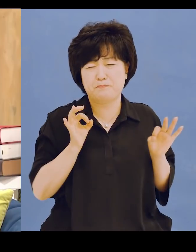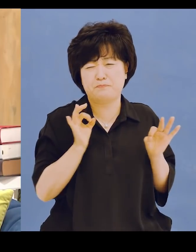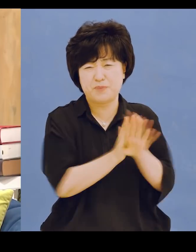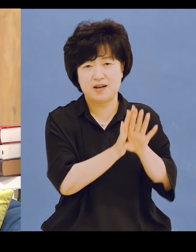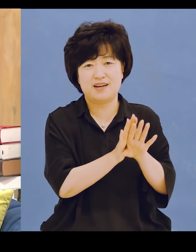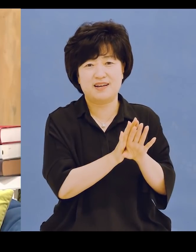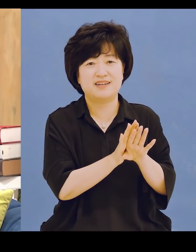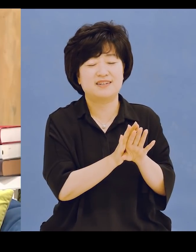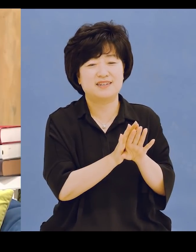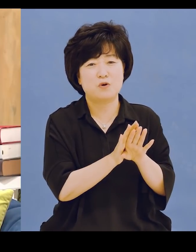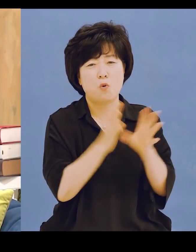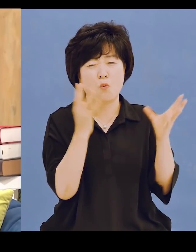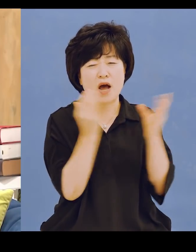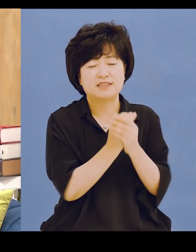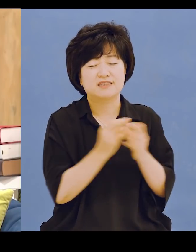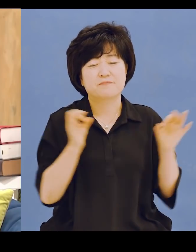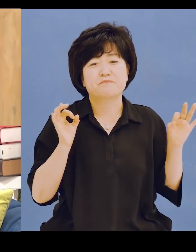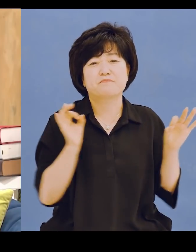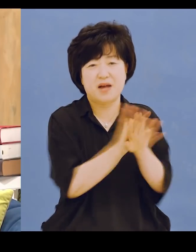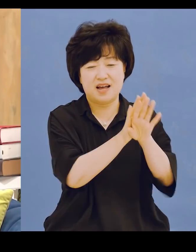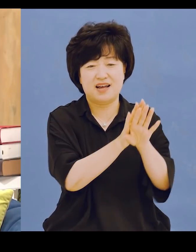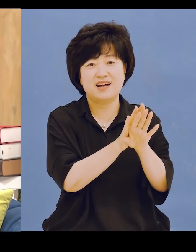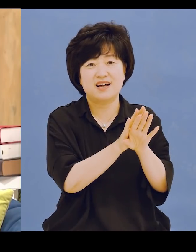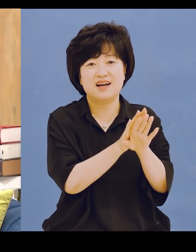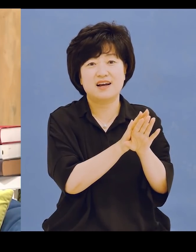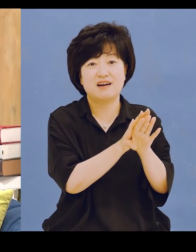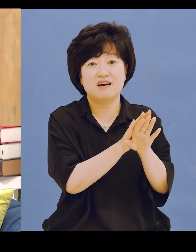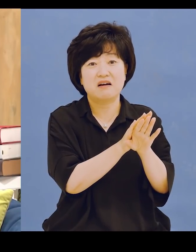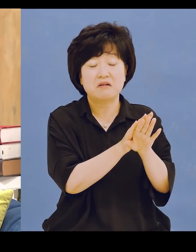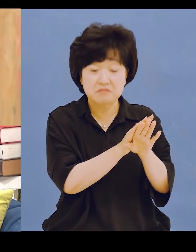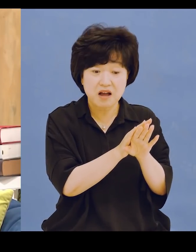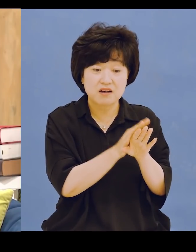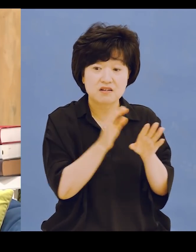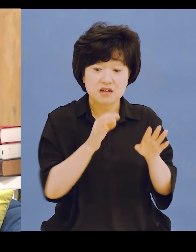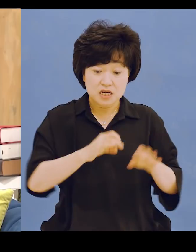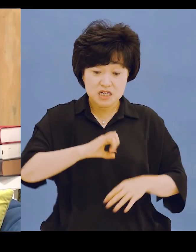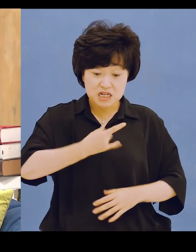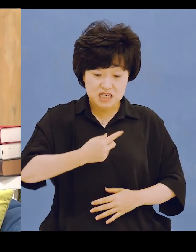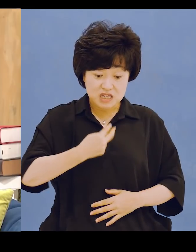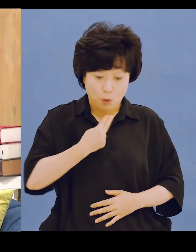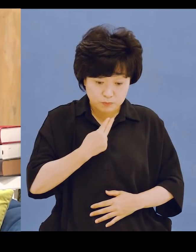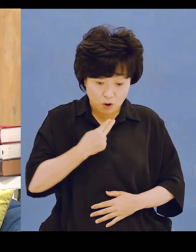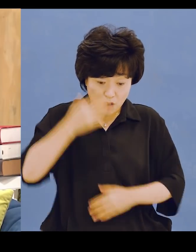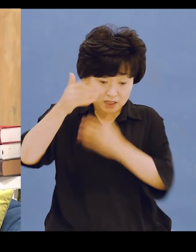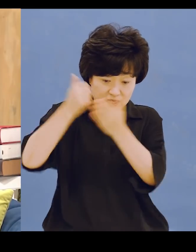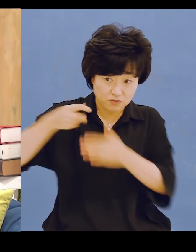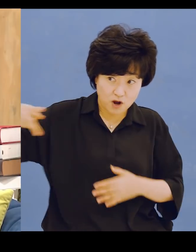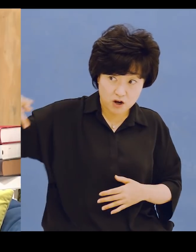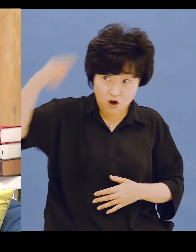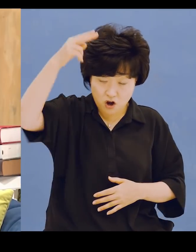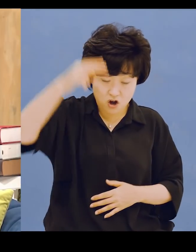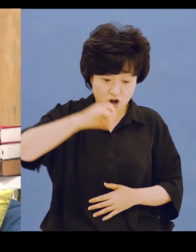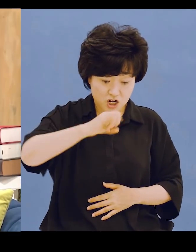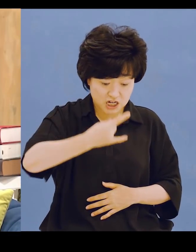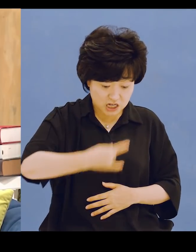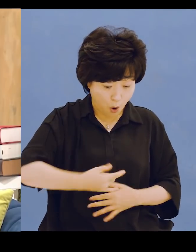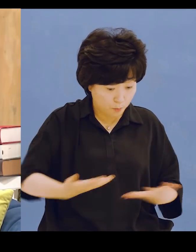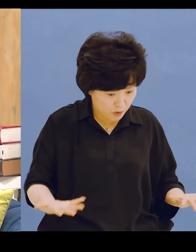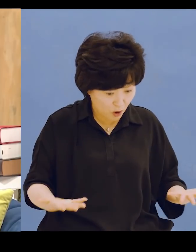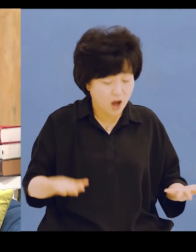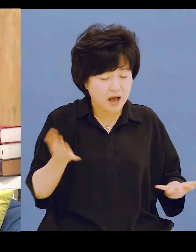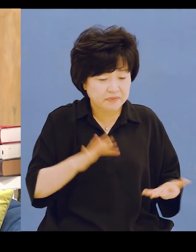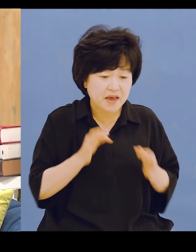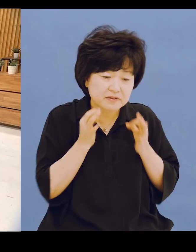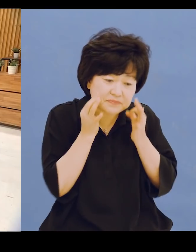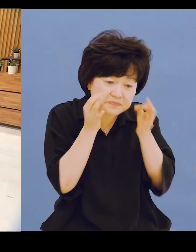행위나 아니면 끊임없는 자기 성찰. 그러니까 세상의 교육도 다 자기 성찰에 대해서